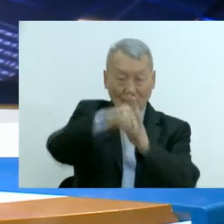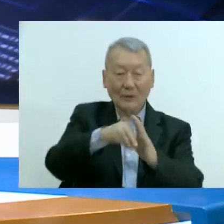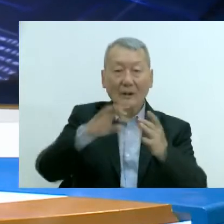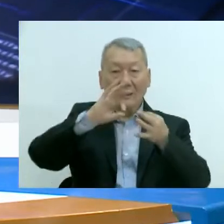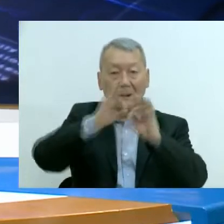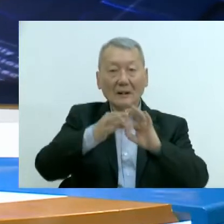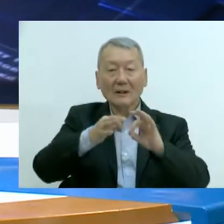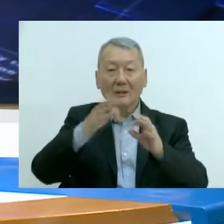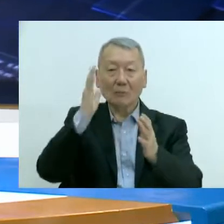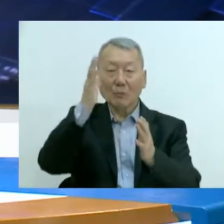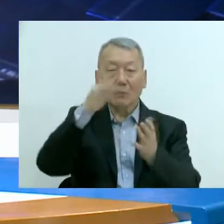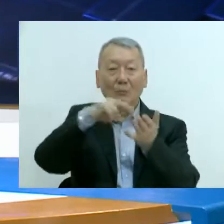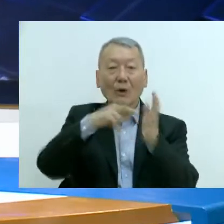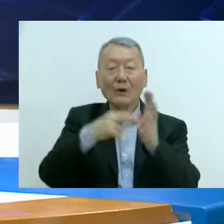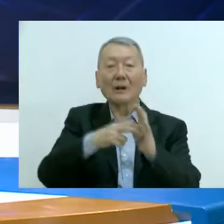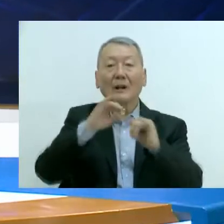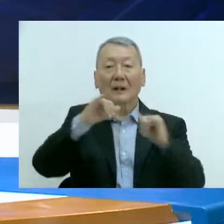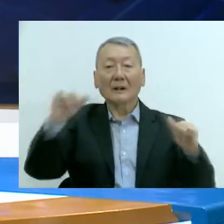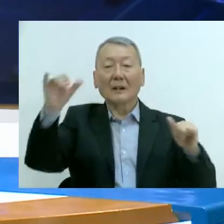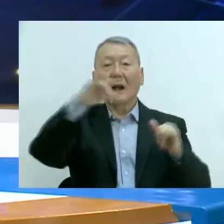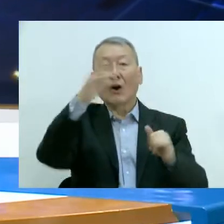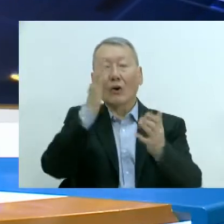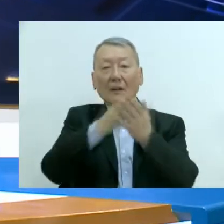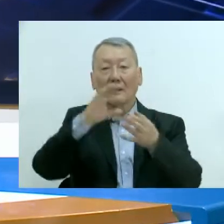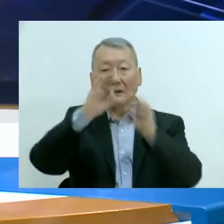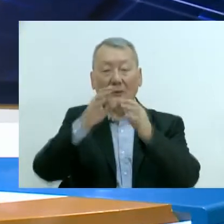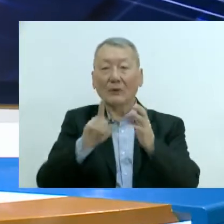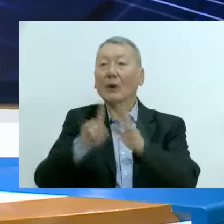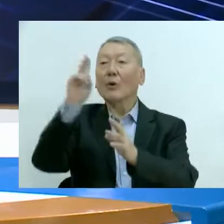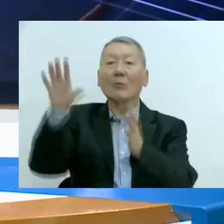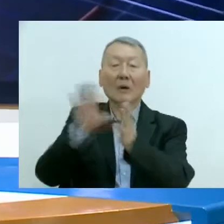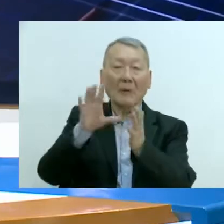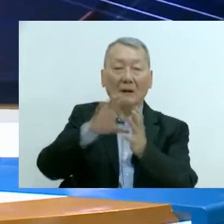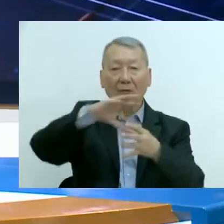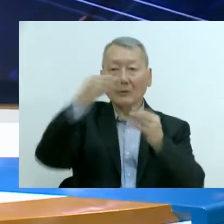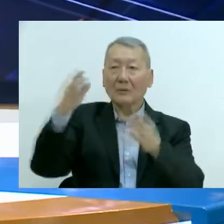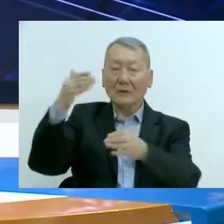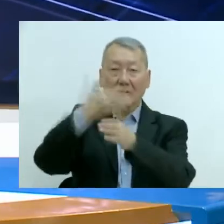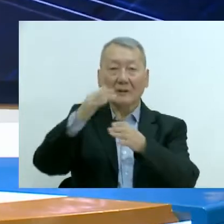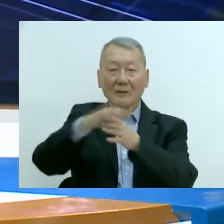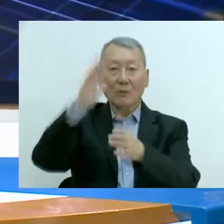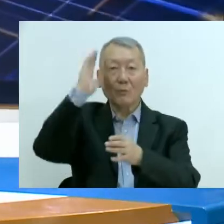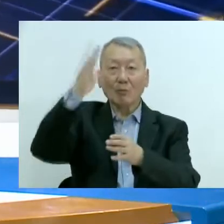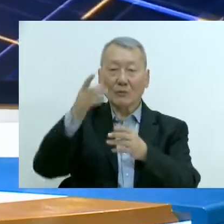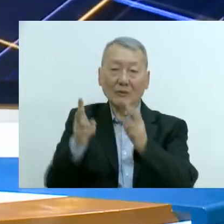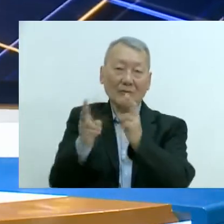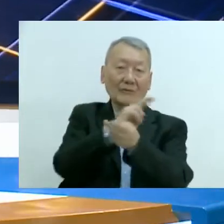разработки перспективных программ развития для определения конкретных источников и объемов финансирования будущих реформ.